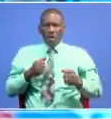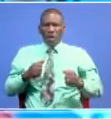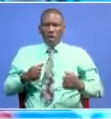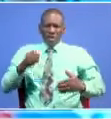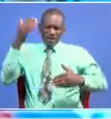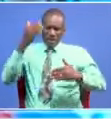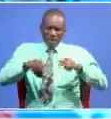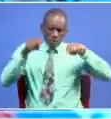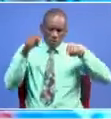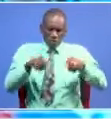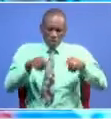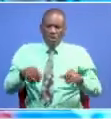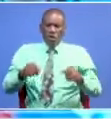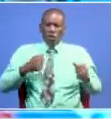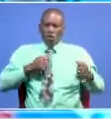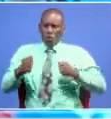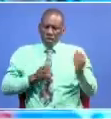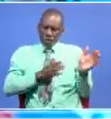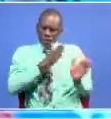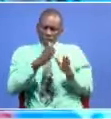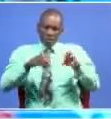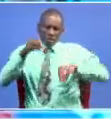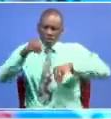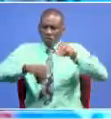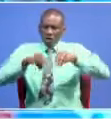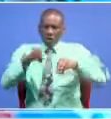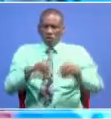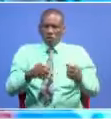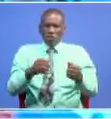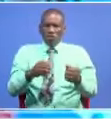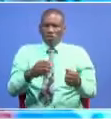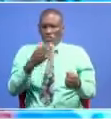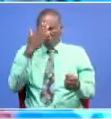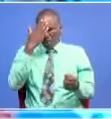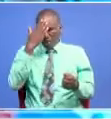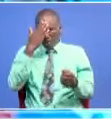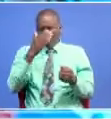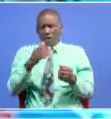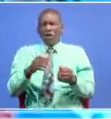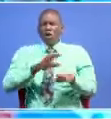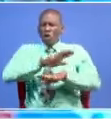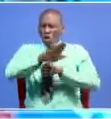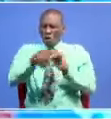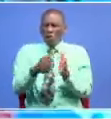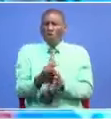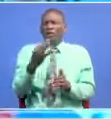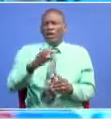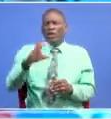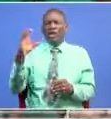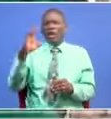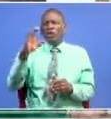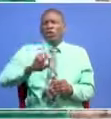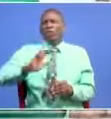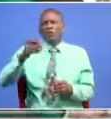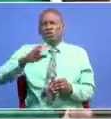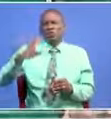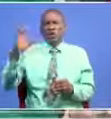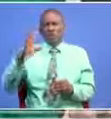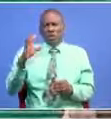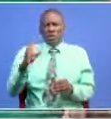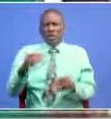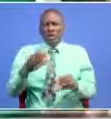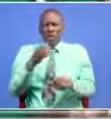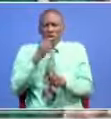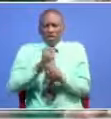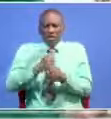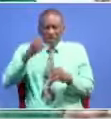hii leo. Taifa hilo linapojiandaa kwa uchaguzi siku ya Jumatatu. Wagombeaji wote watatu wa kiti cha urais wamefanya kampeni